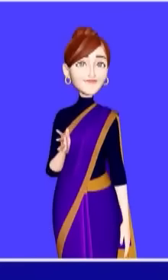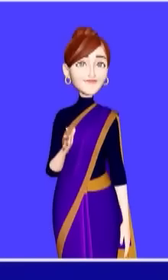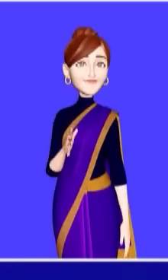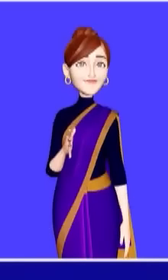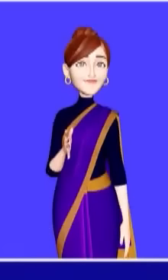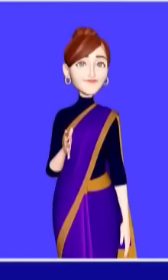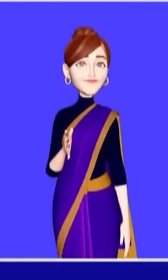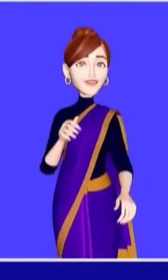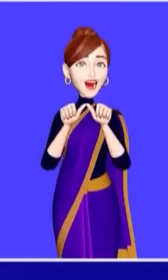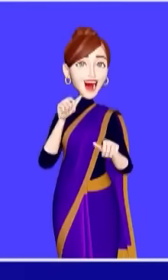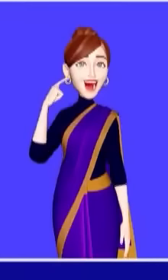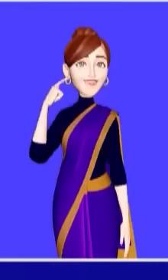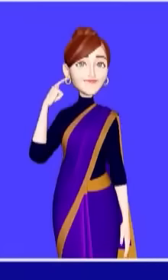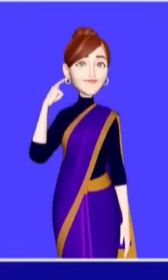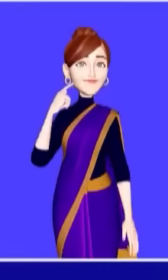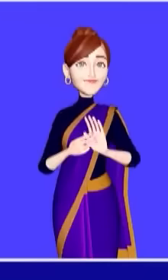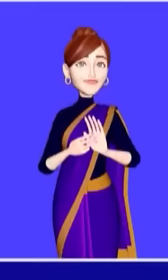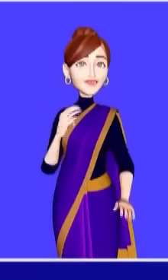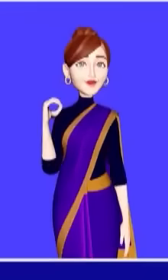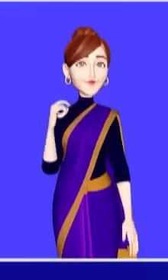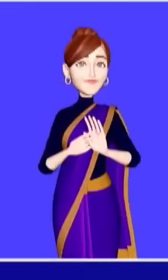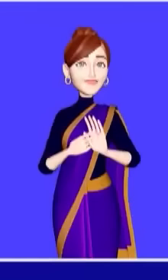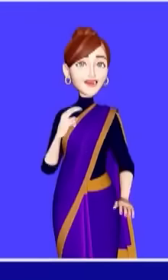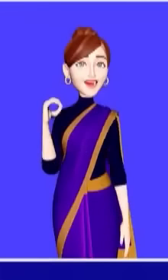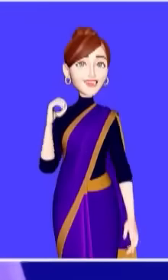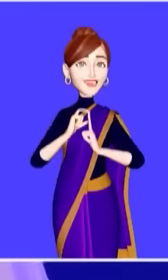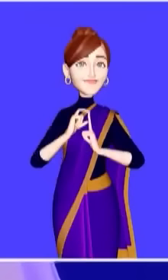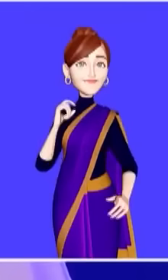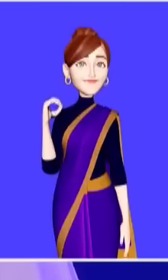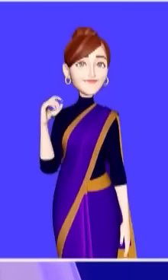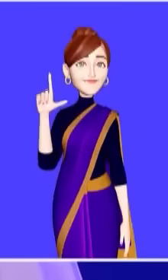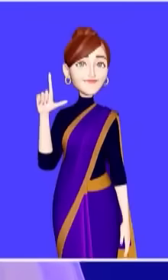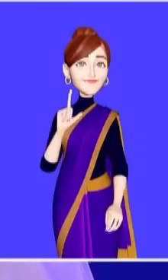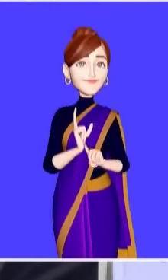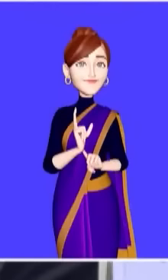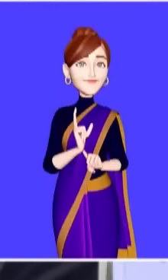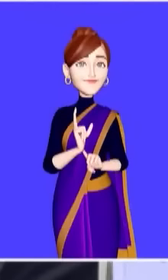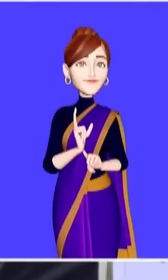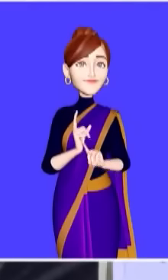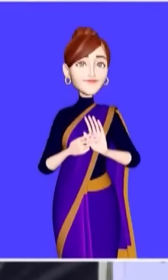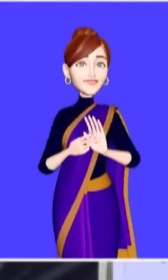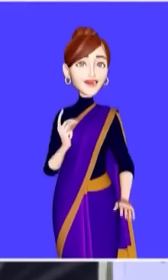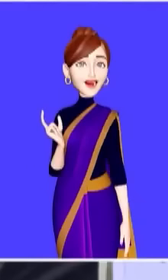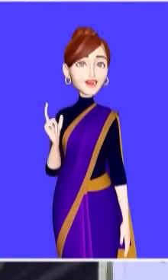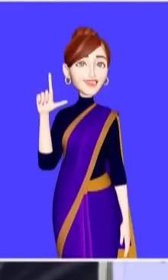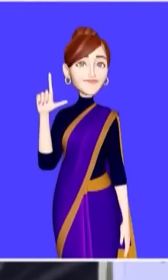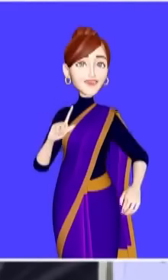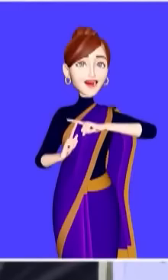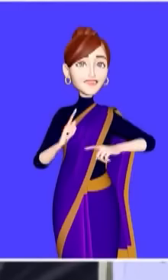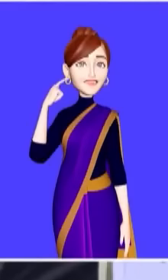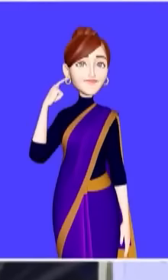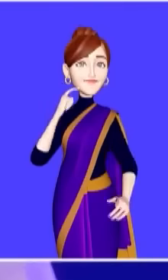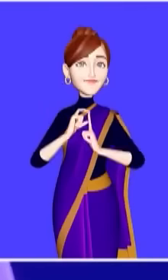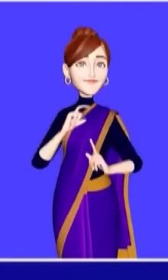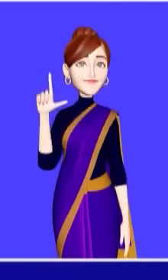co-create, co-work and co-evolve. एआई हमारे काम